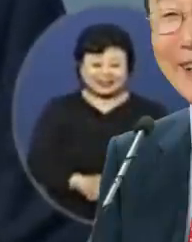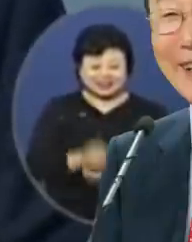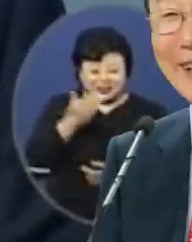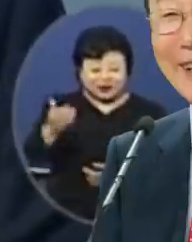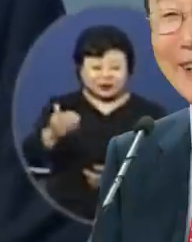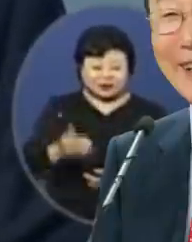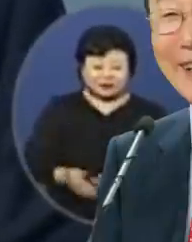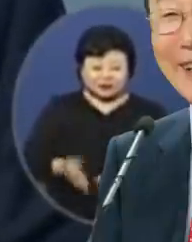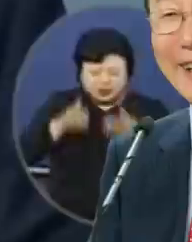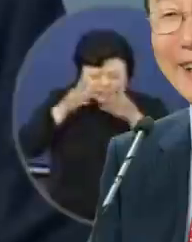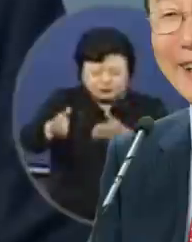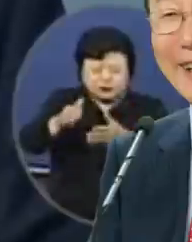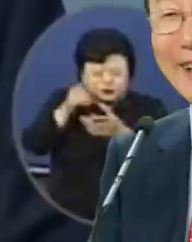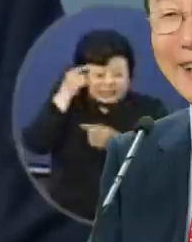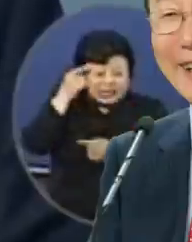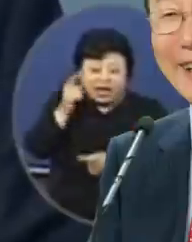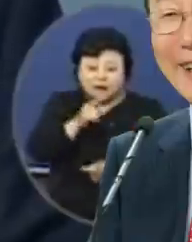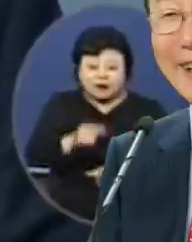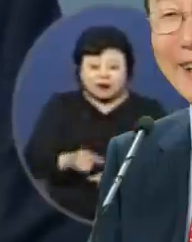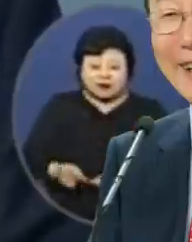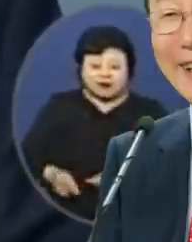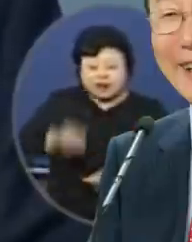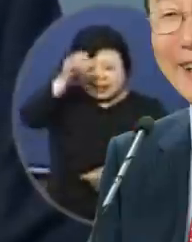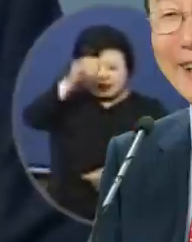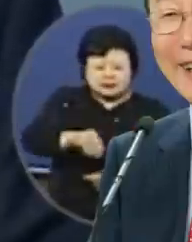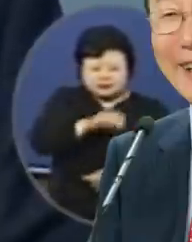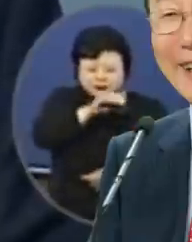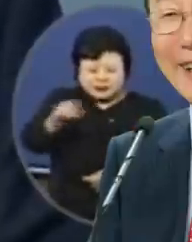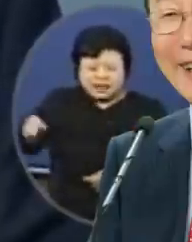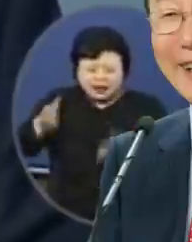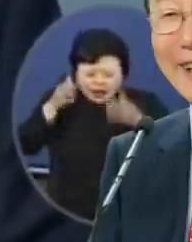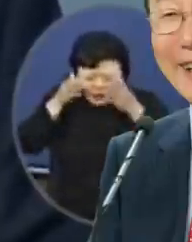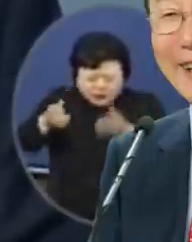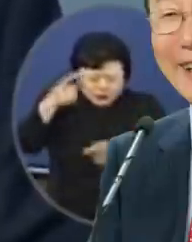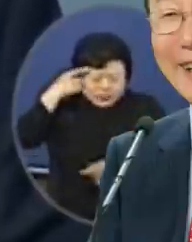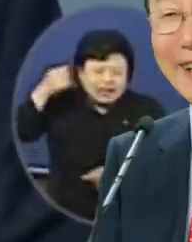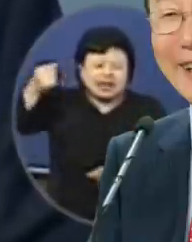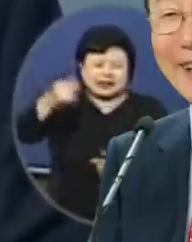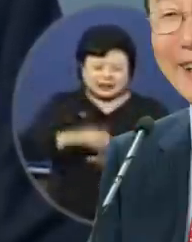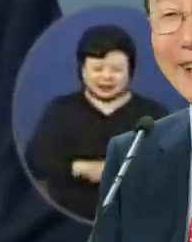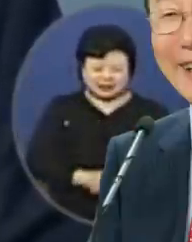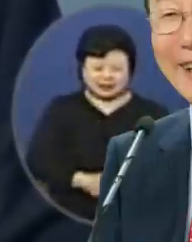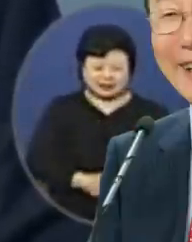여러분이 집중적으로 생각할 것은 갈보리 십자가를 집중적으로 생각하십시오.